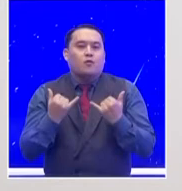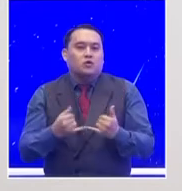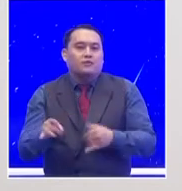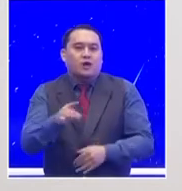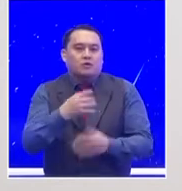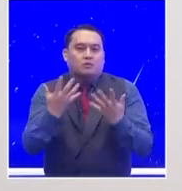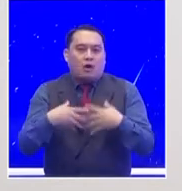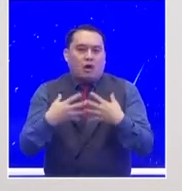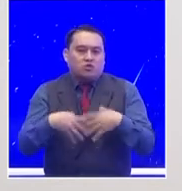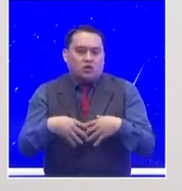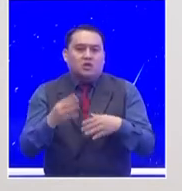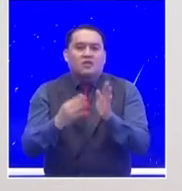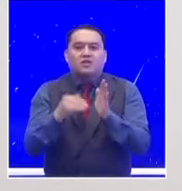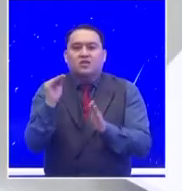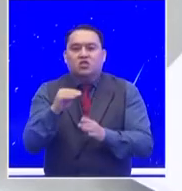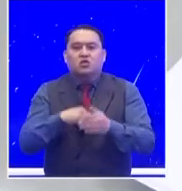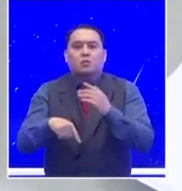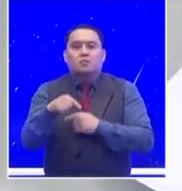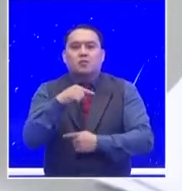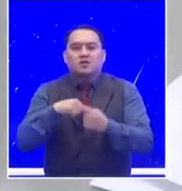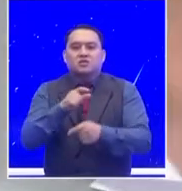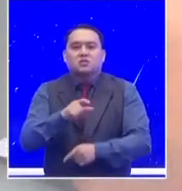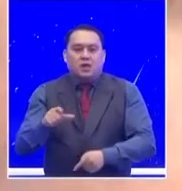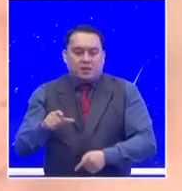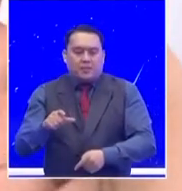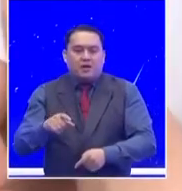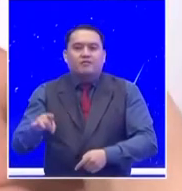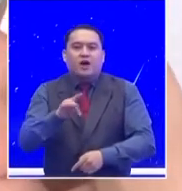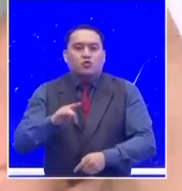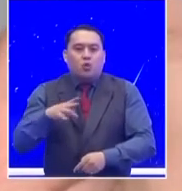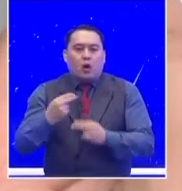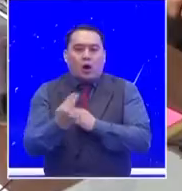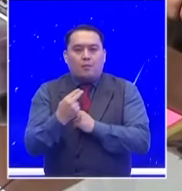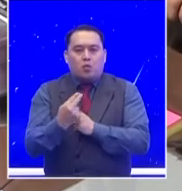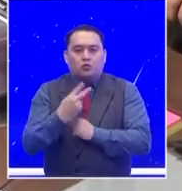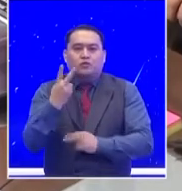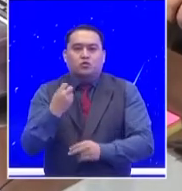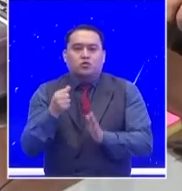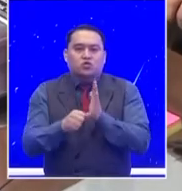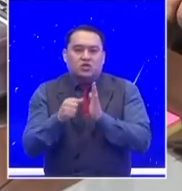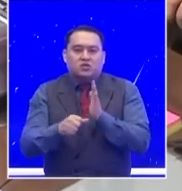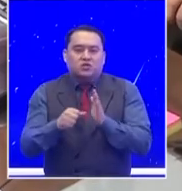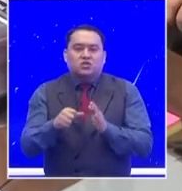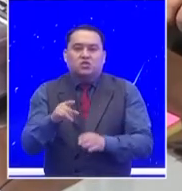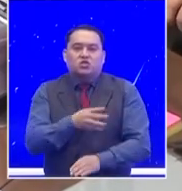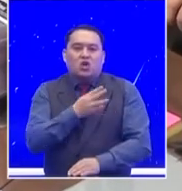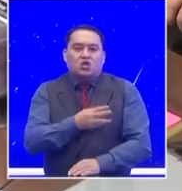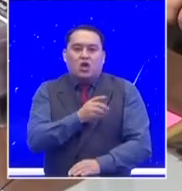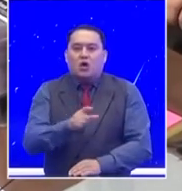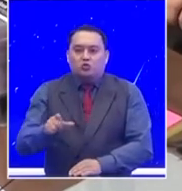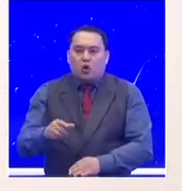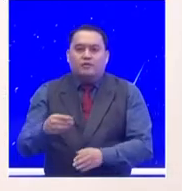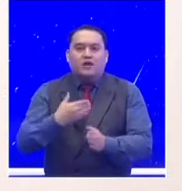регионе насчитывается более 9 тысяч бизнесменов. За истекший год в районе было обучено порядка 269 желающих.